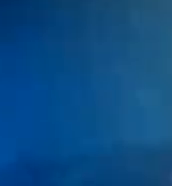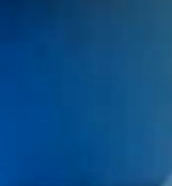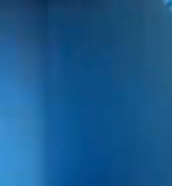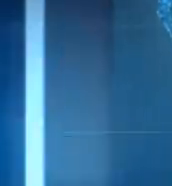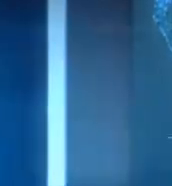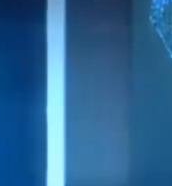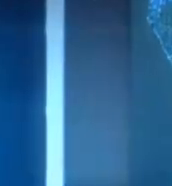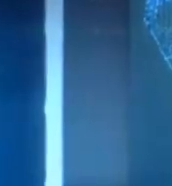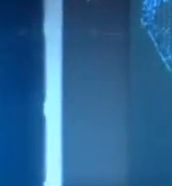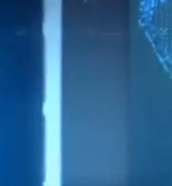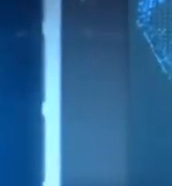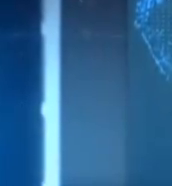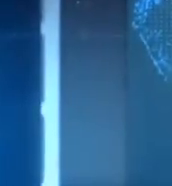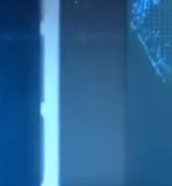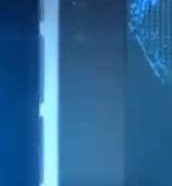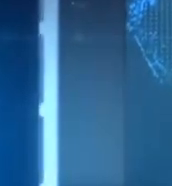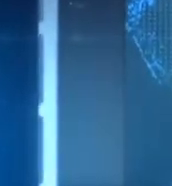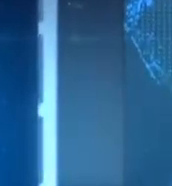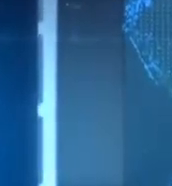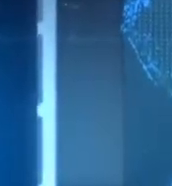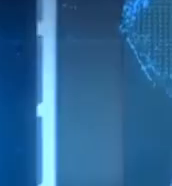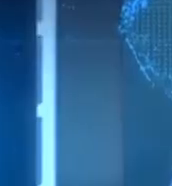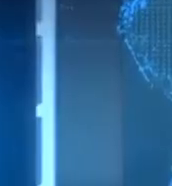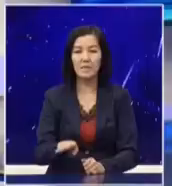Жетісу телеарнасы, Талдықорған.